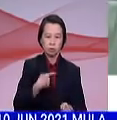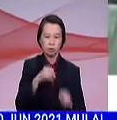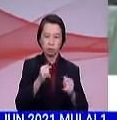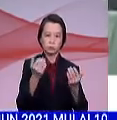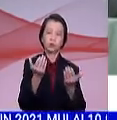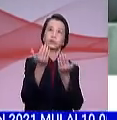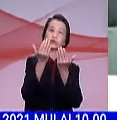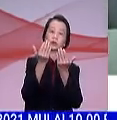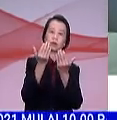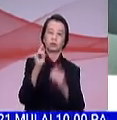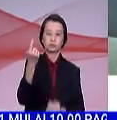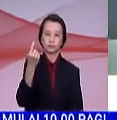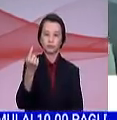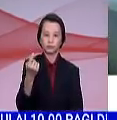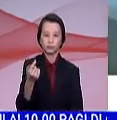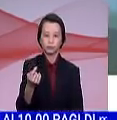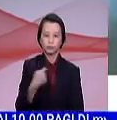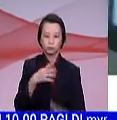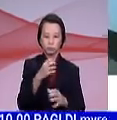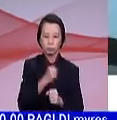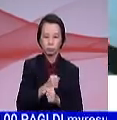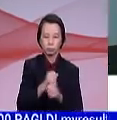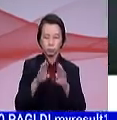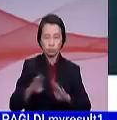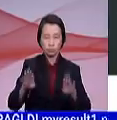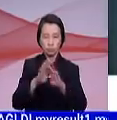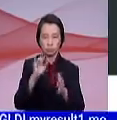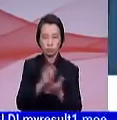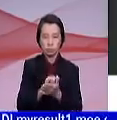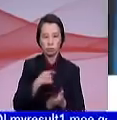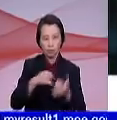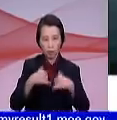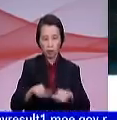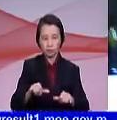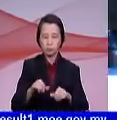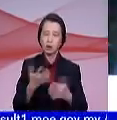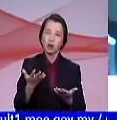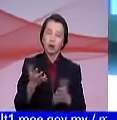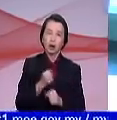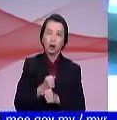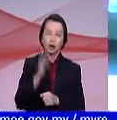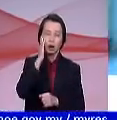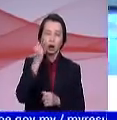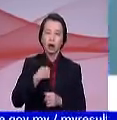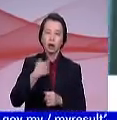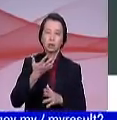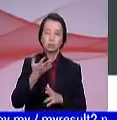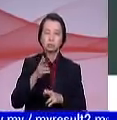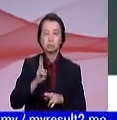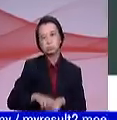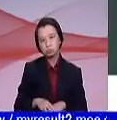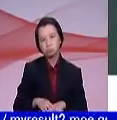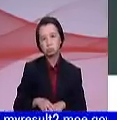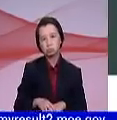je sekarang. Lepas dapat berita tu, saya terus terduduk. Saya terus